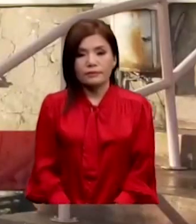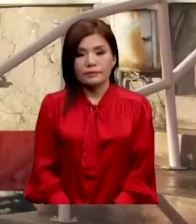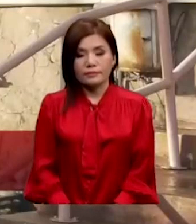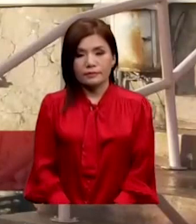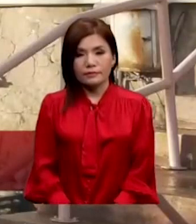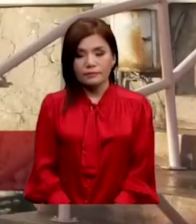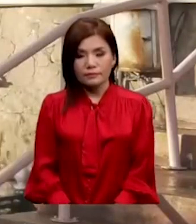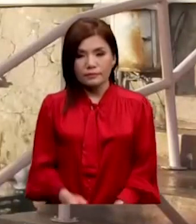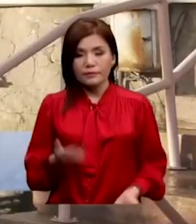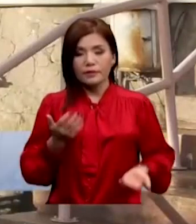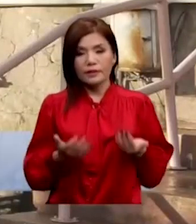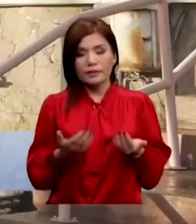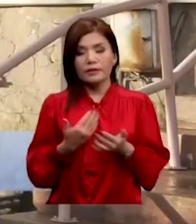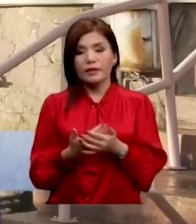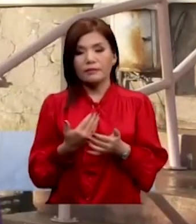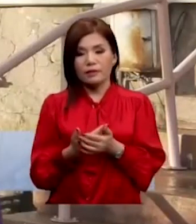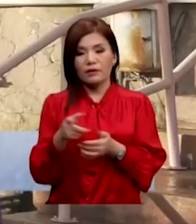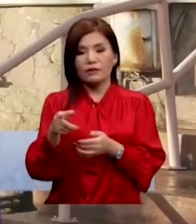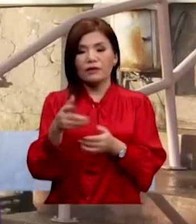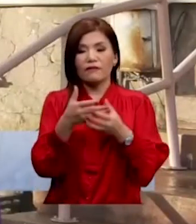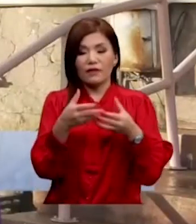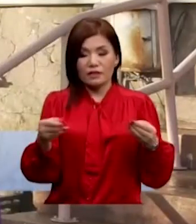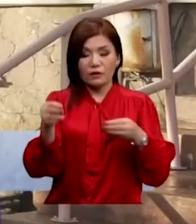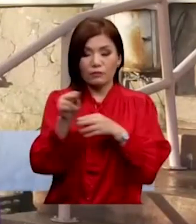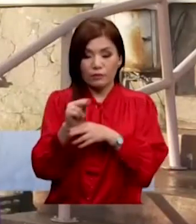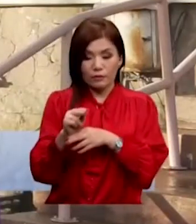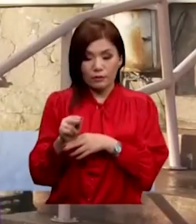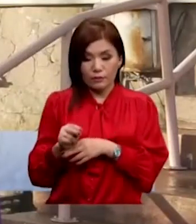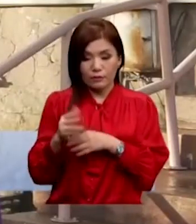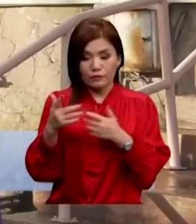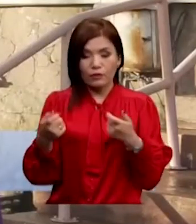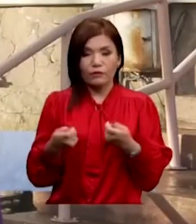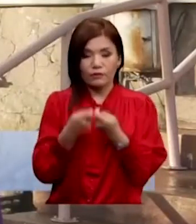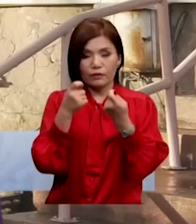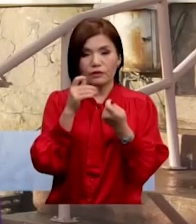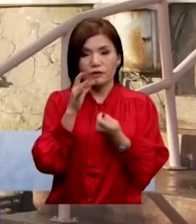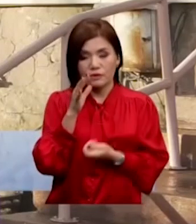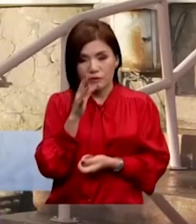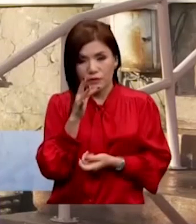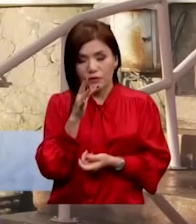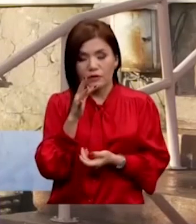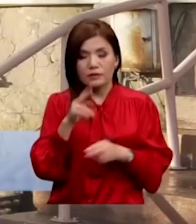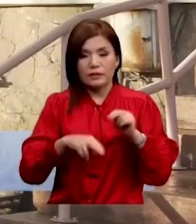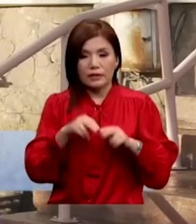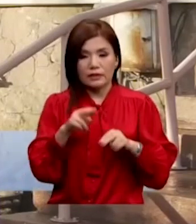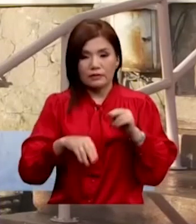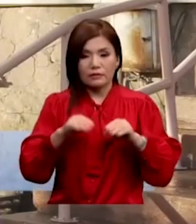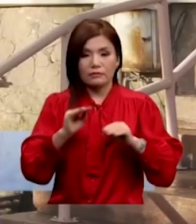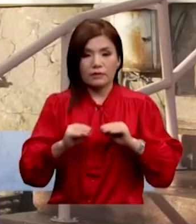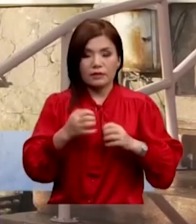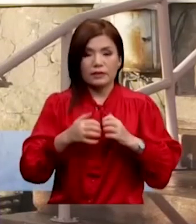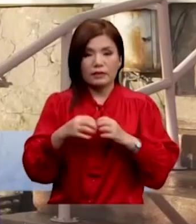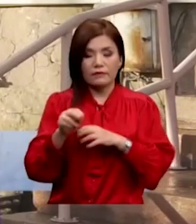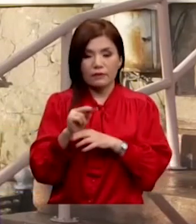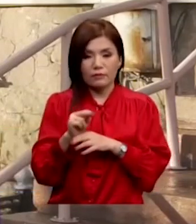Даже если данные работы будут переделаны весной, то есть это уже идет нарушение сроков строительства, проведения среднего ремонта,